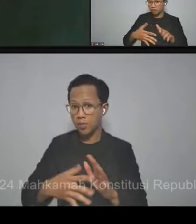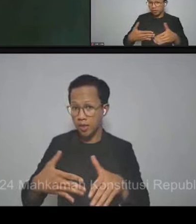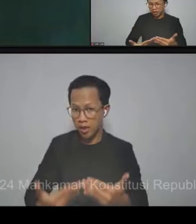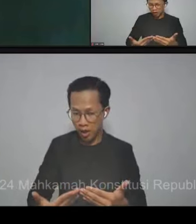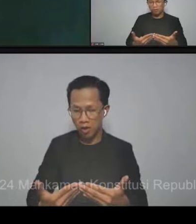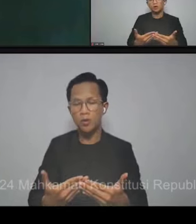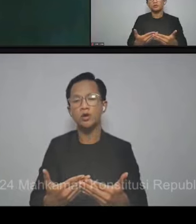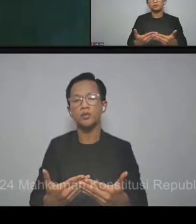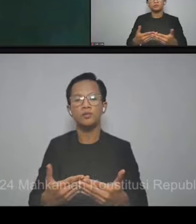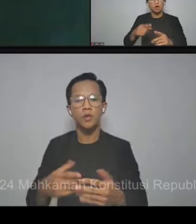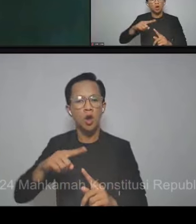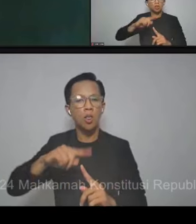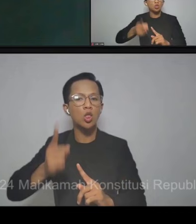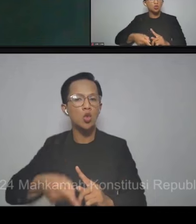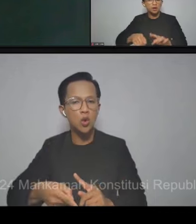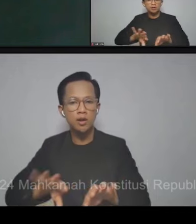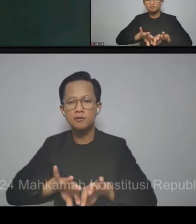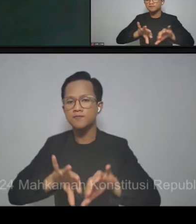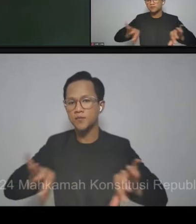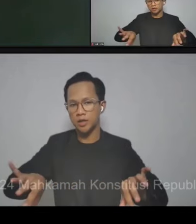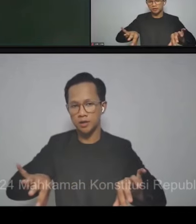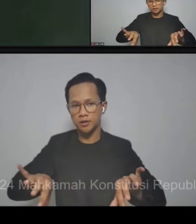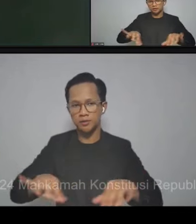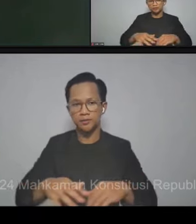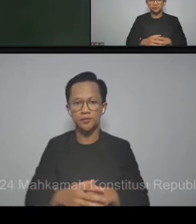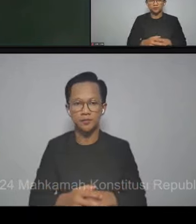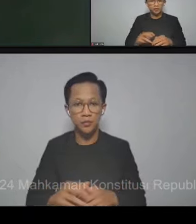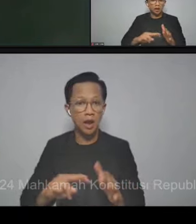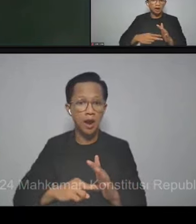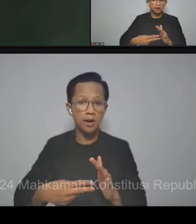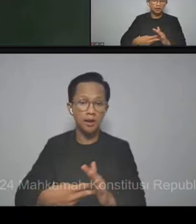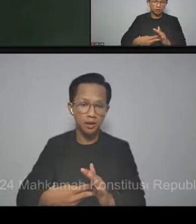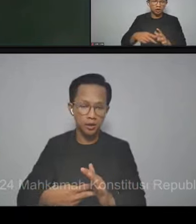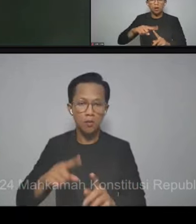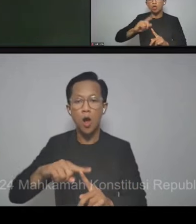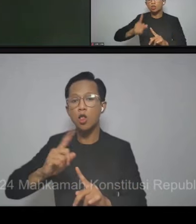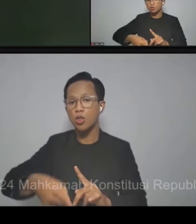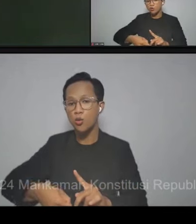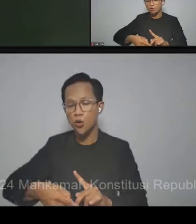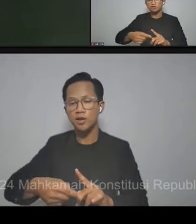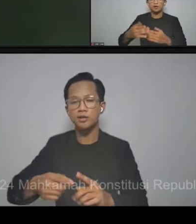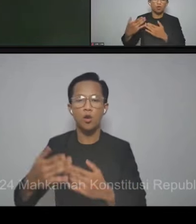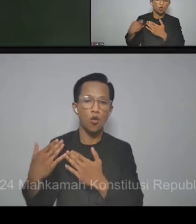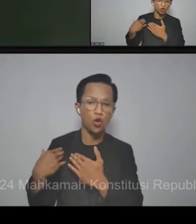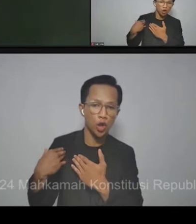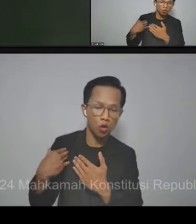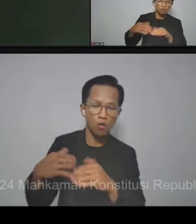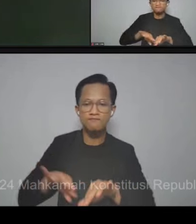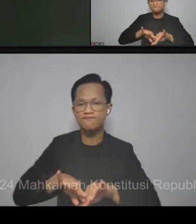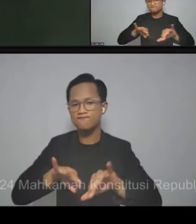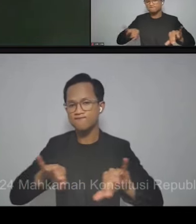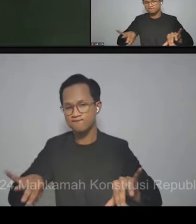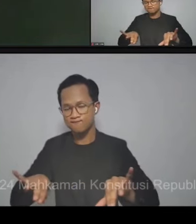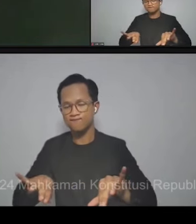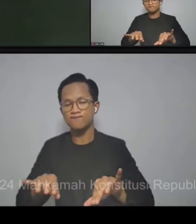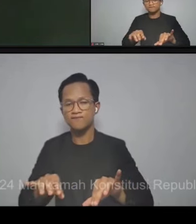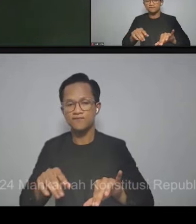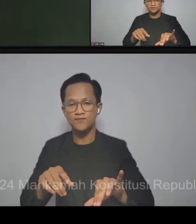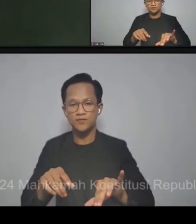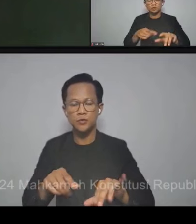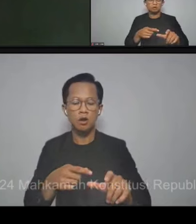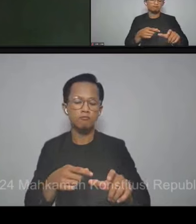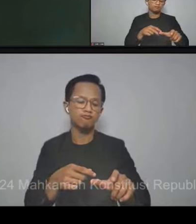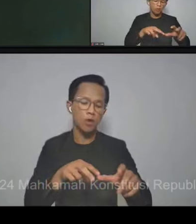kewenangan kenangan Saya ulangi artinya terdapat batasan tugas dan kewenangan penyelidik mengenai arti pentingnya identifikasi awal terkait dengan